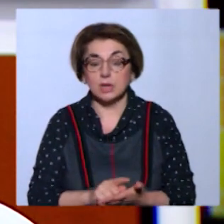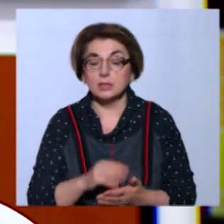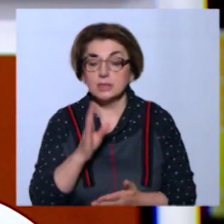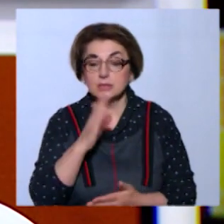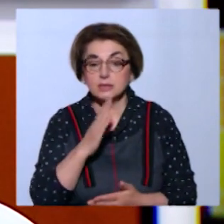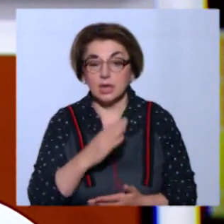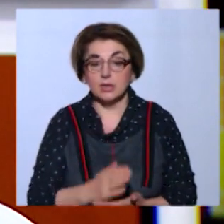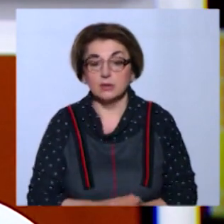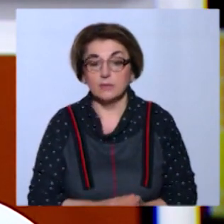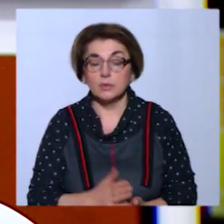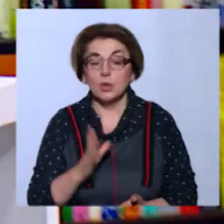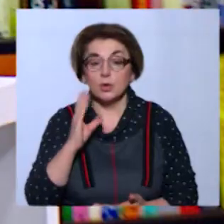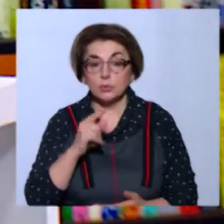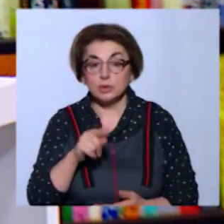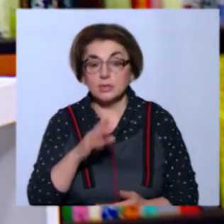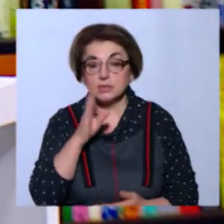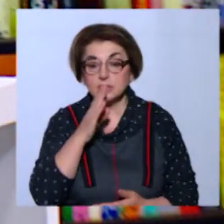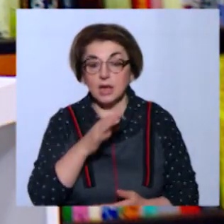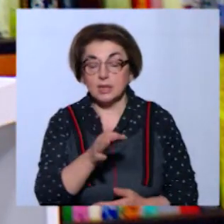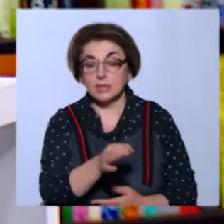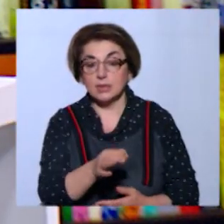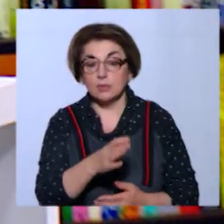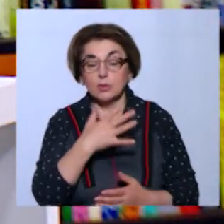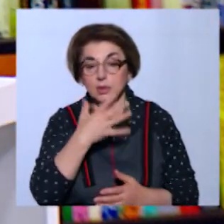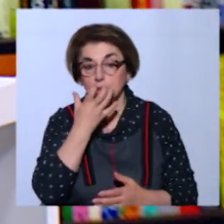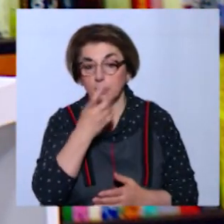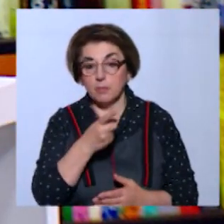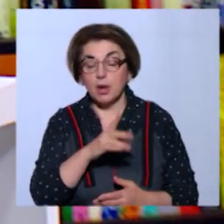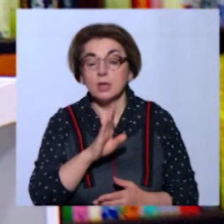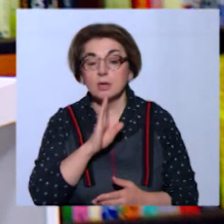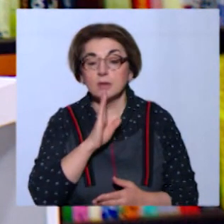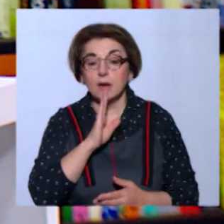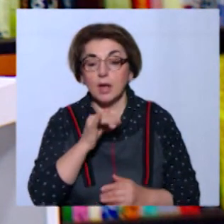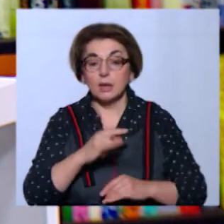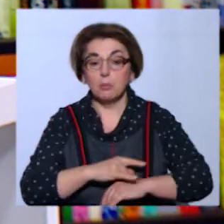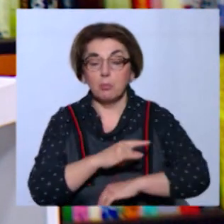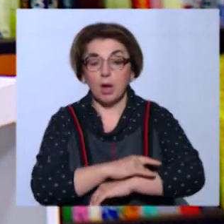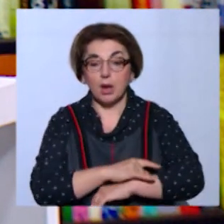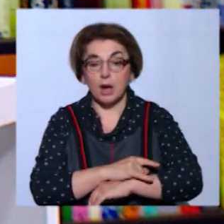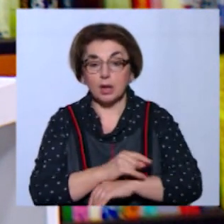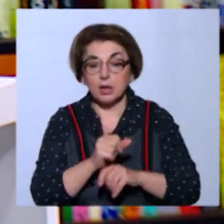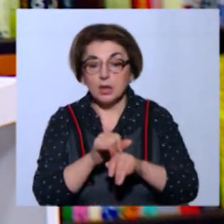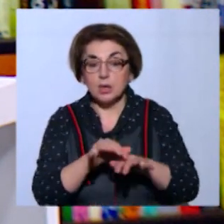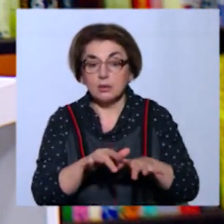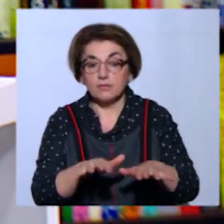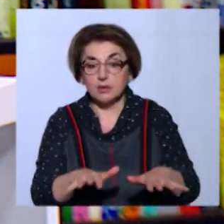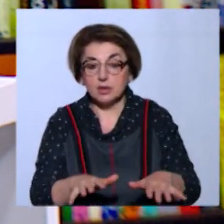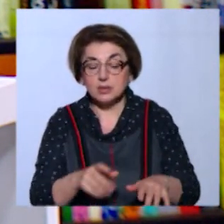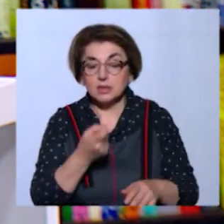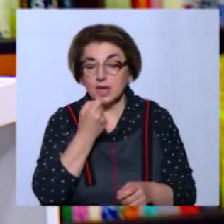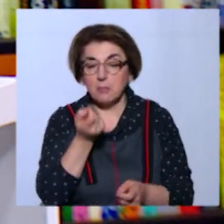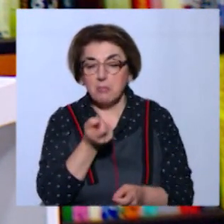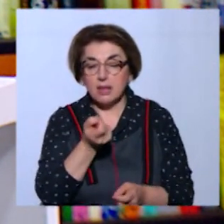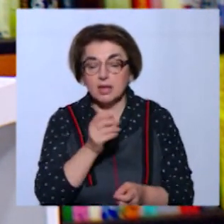წყალი. როდესაც წყალსატევი თბება, მდედრი ბაყაყი ყრის ქვირითს, მამრი კი ასხამს